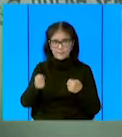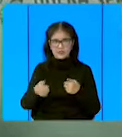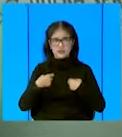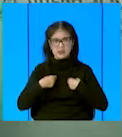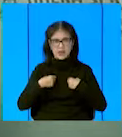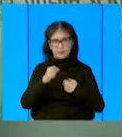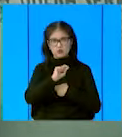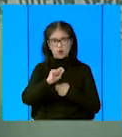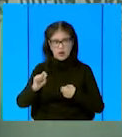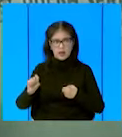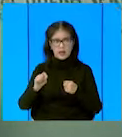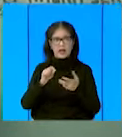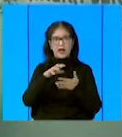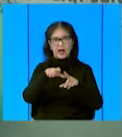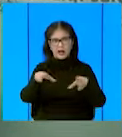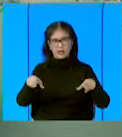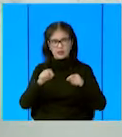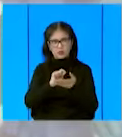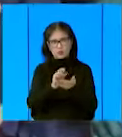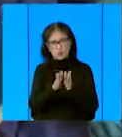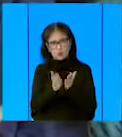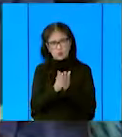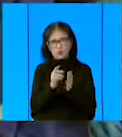alat tulis, kaos kaki, seragam juga banyak.